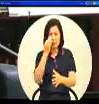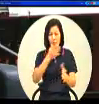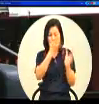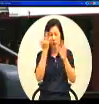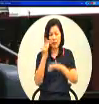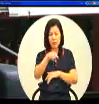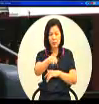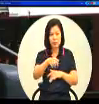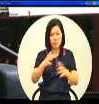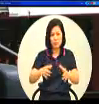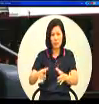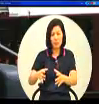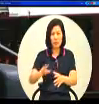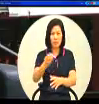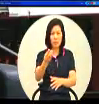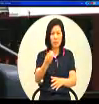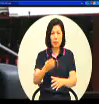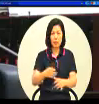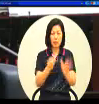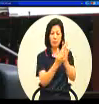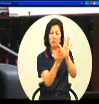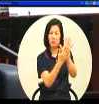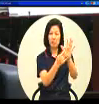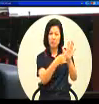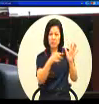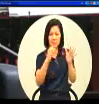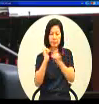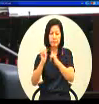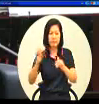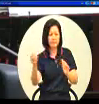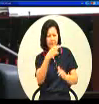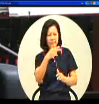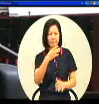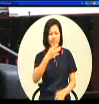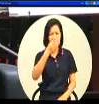几块告示牌，让民众越看越生气。 包